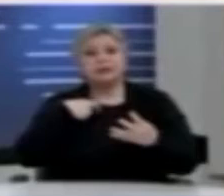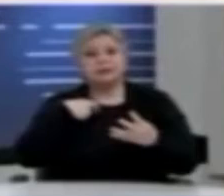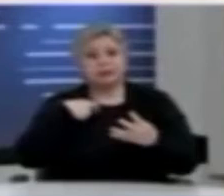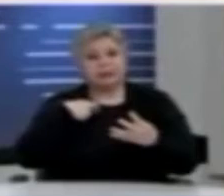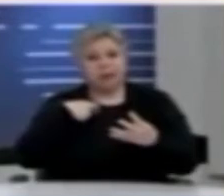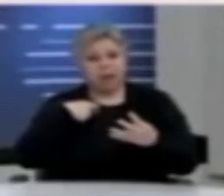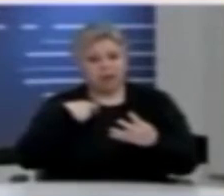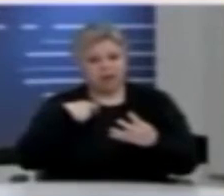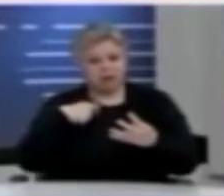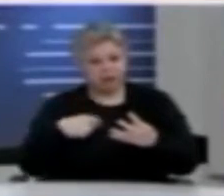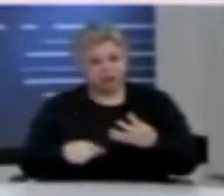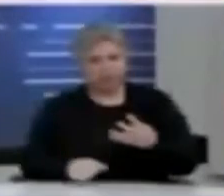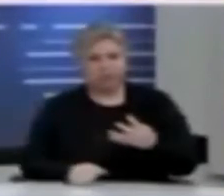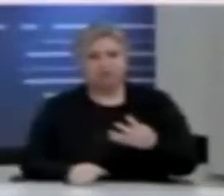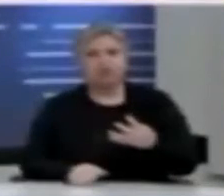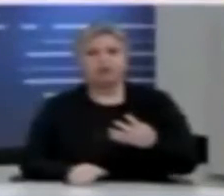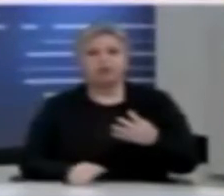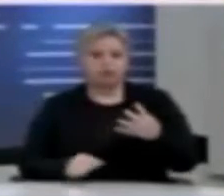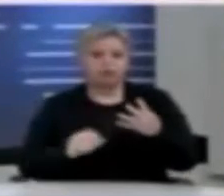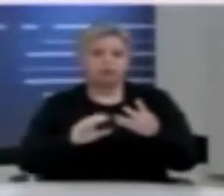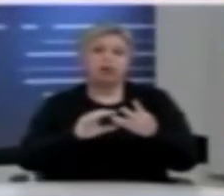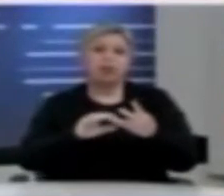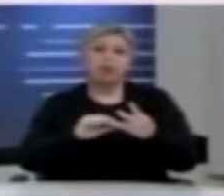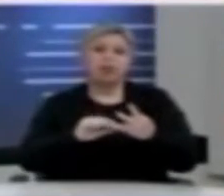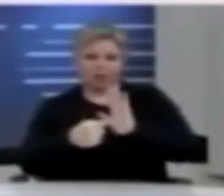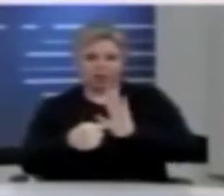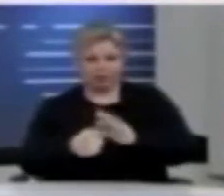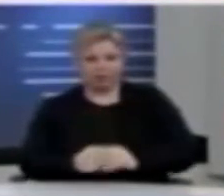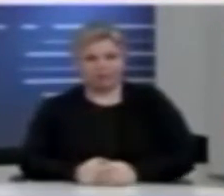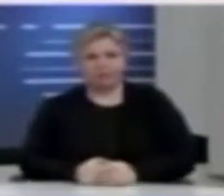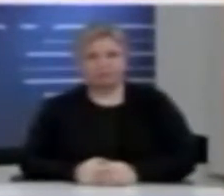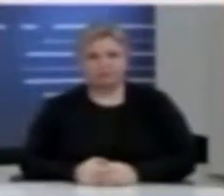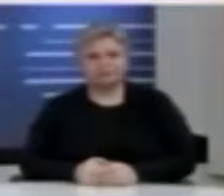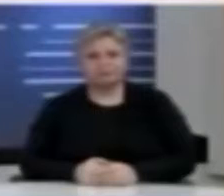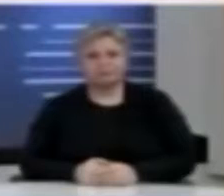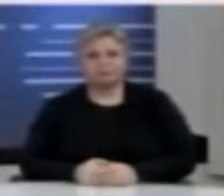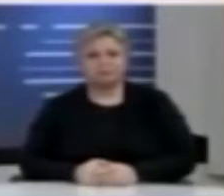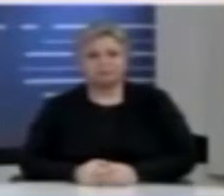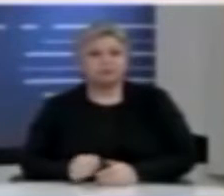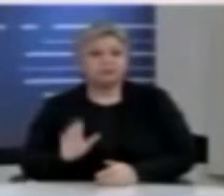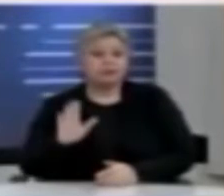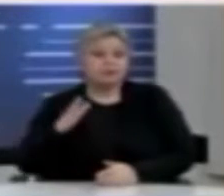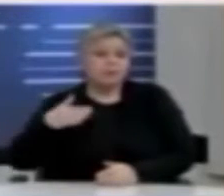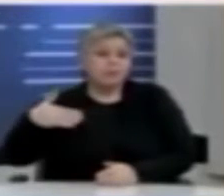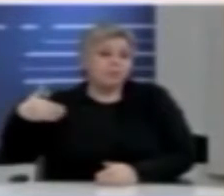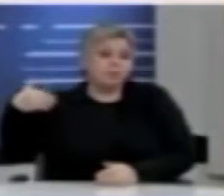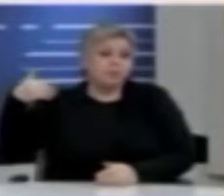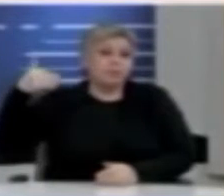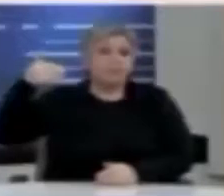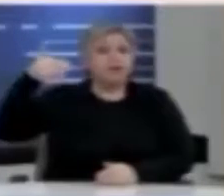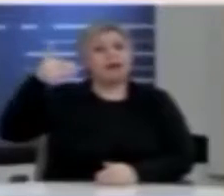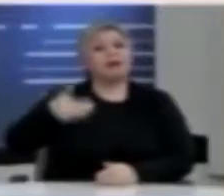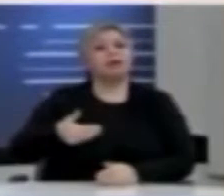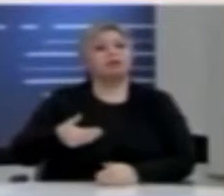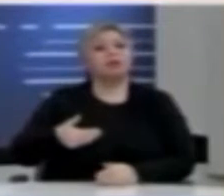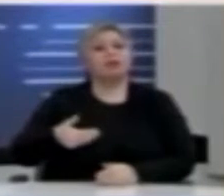Δύο είναι στην Κίνα και δύο κάνουν τους Κινέζους. Ποτέ, ποτέ το κοινοβούλιο, ποτέ